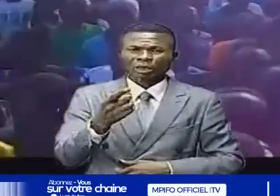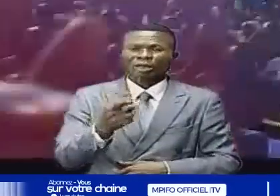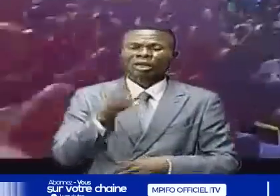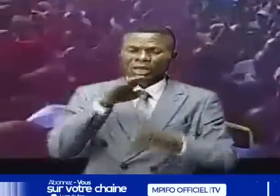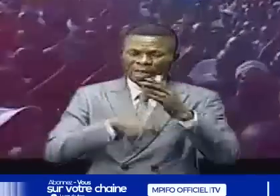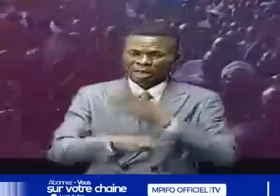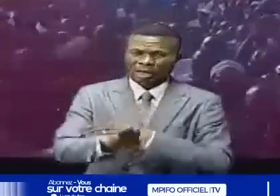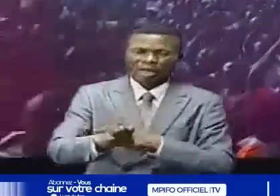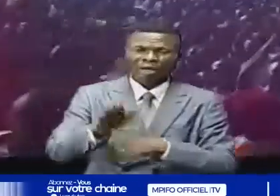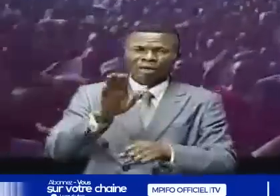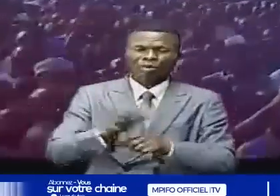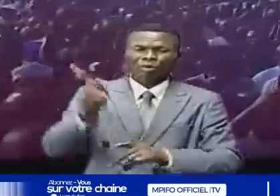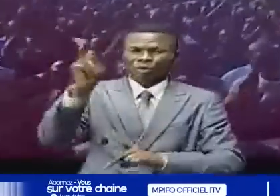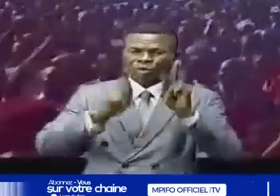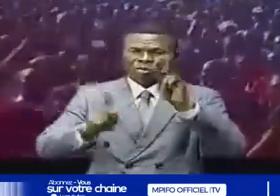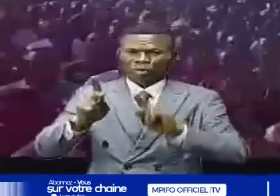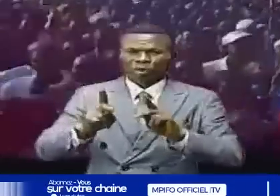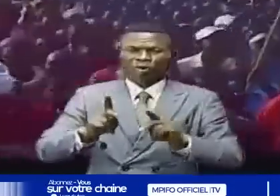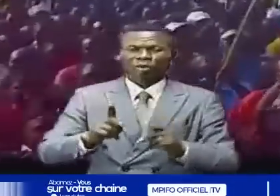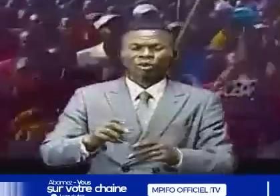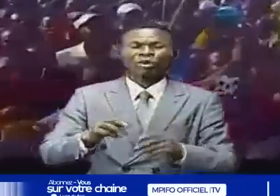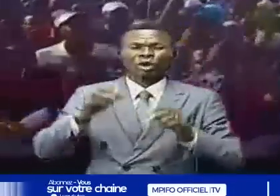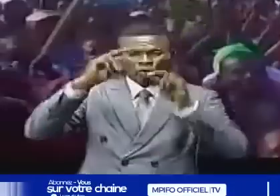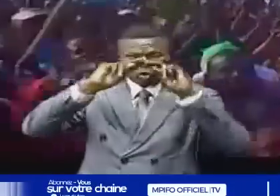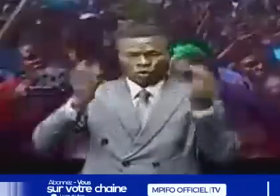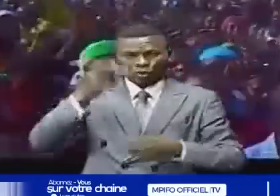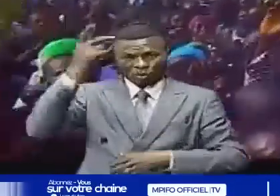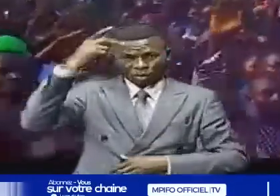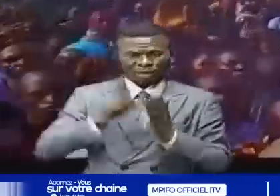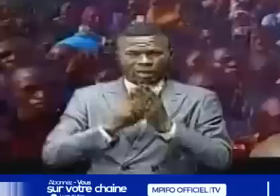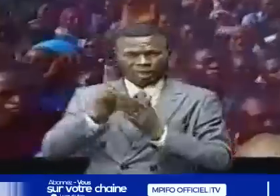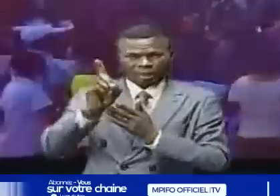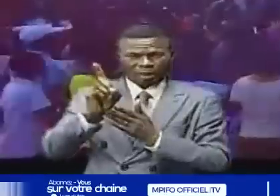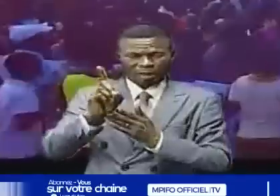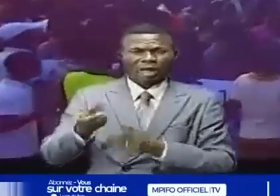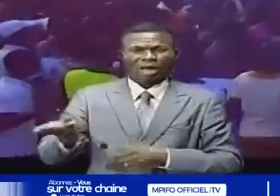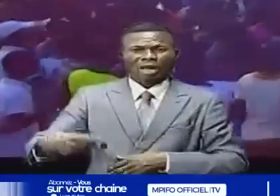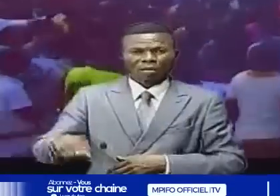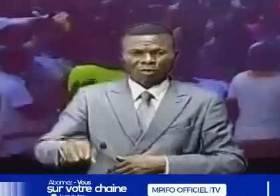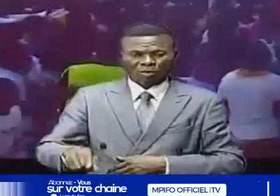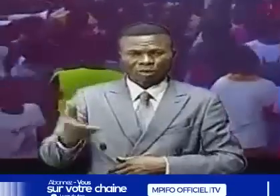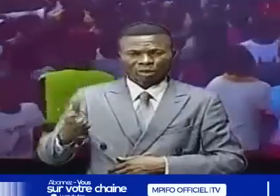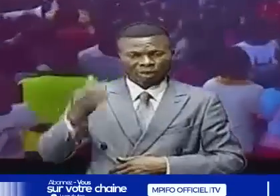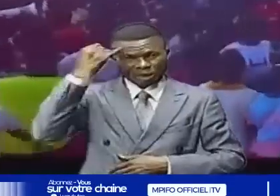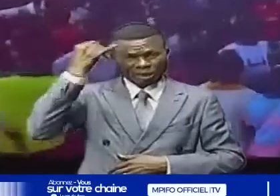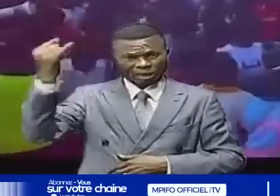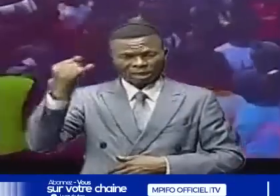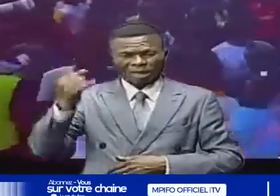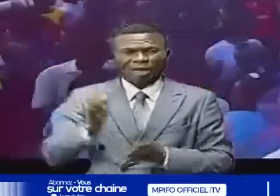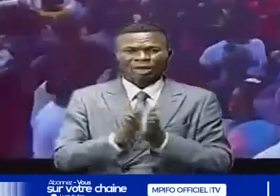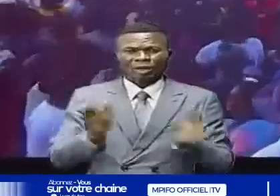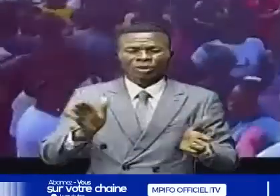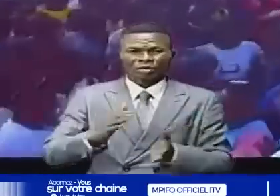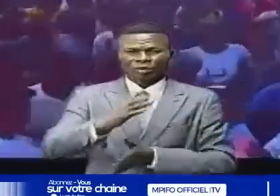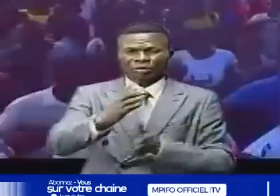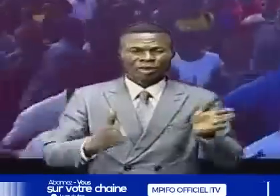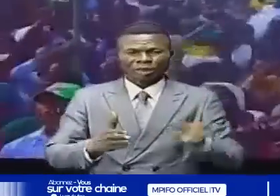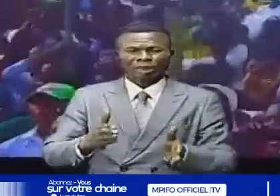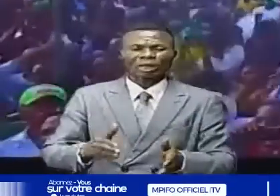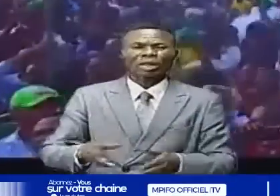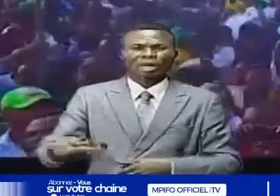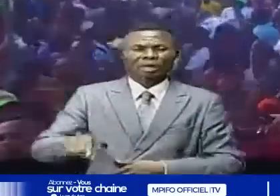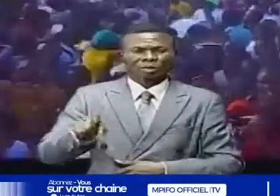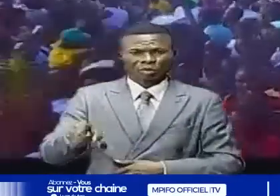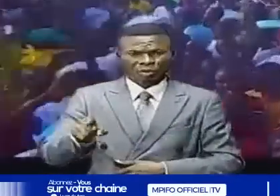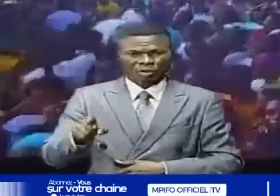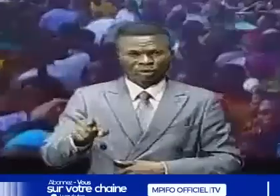la population. À sa vision, c'est de développer les milieux ruraux à travers des initiatives génératrices de revenus. Notons